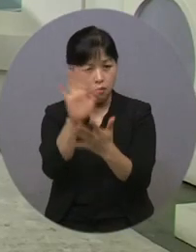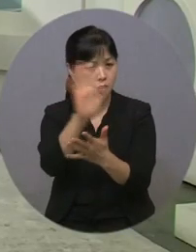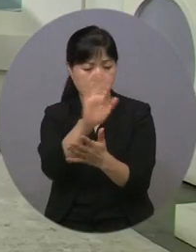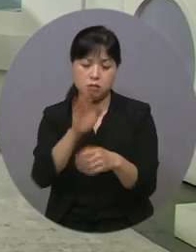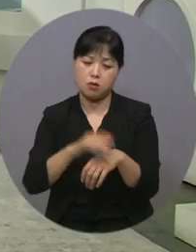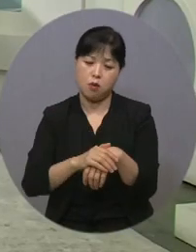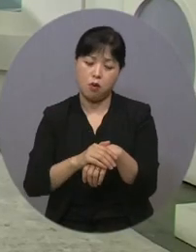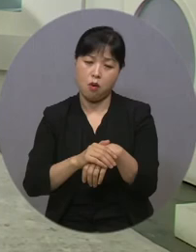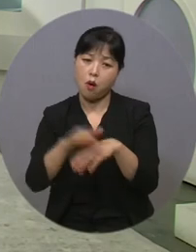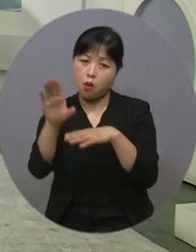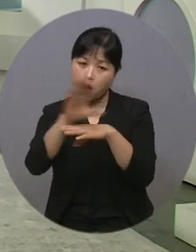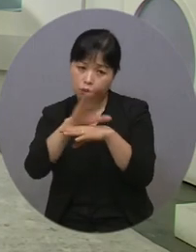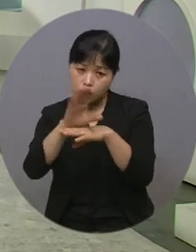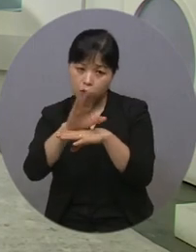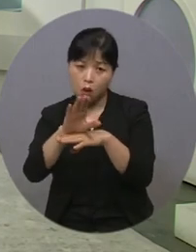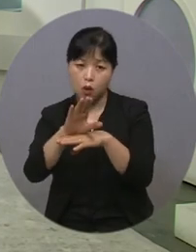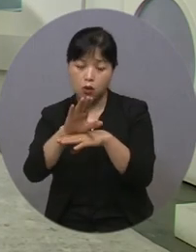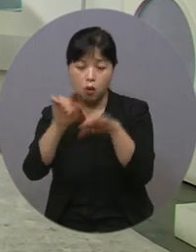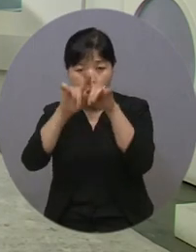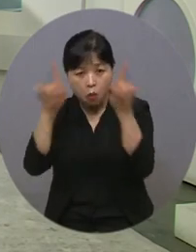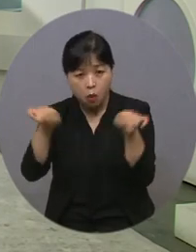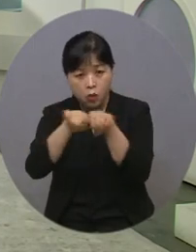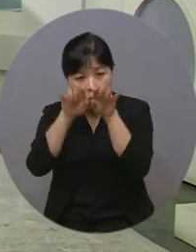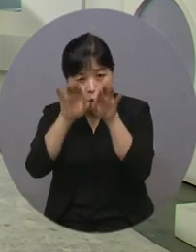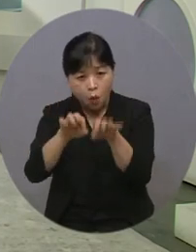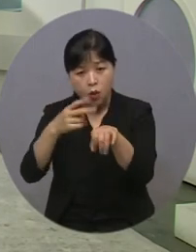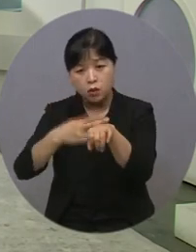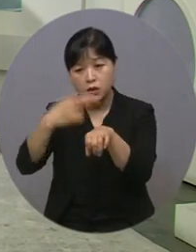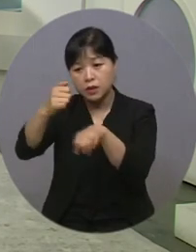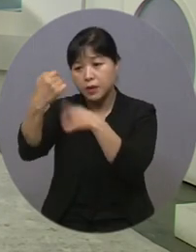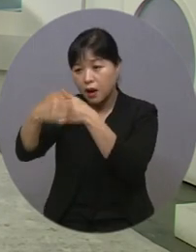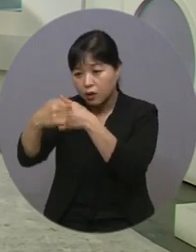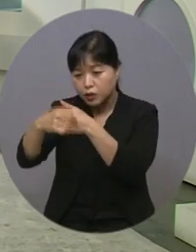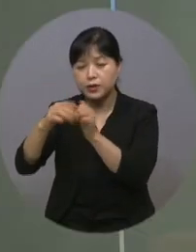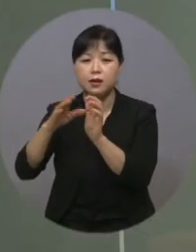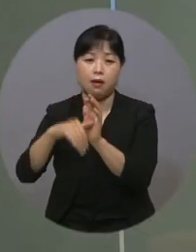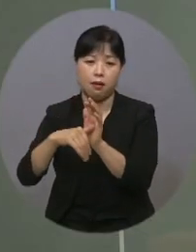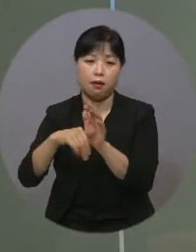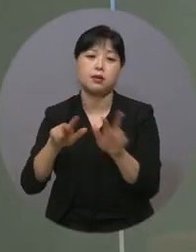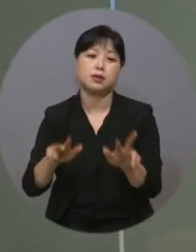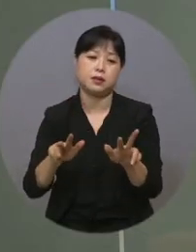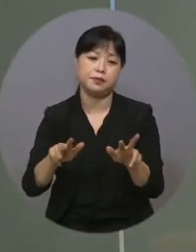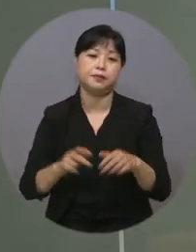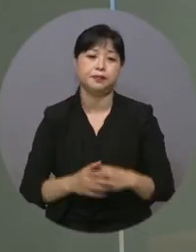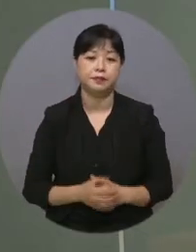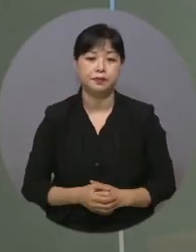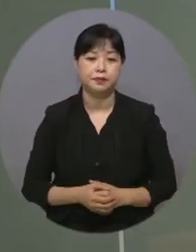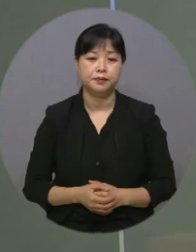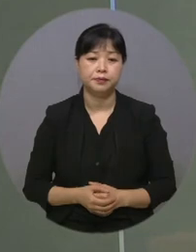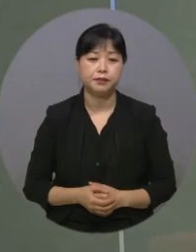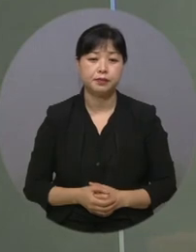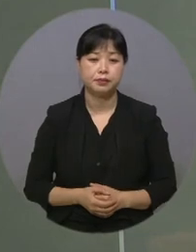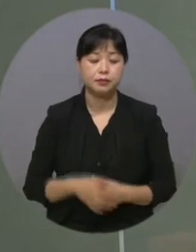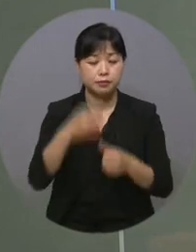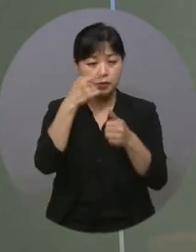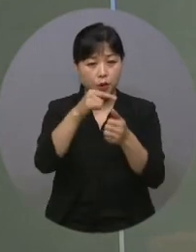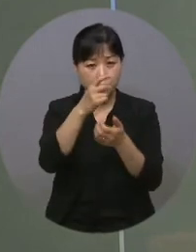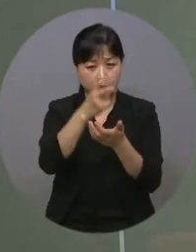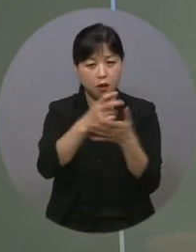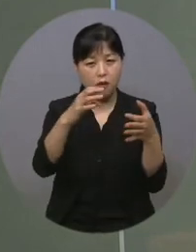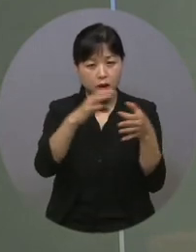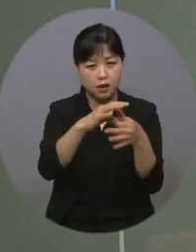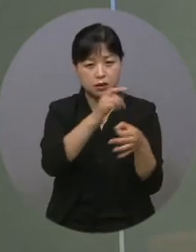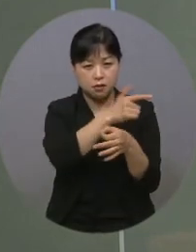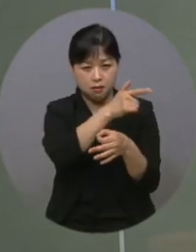시대가 갑자기 도래해버렸다 이 말이죠. 예, 예, 예. 이제 이런 때에 교육 제도적인 여러 가지의